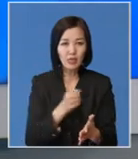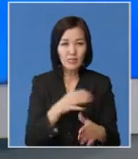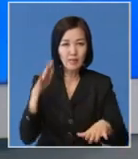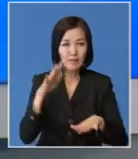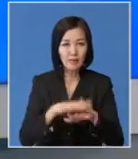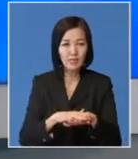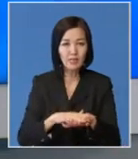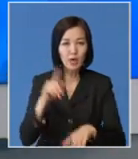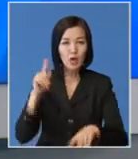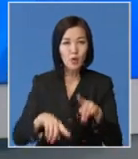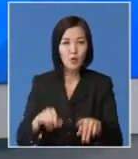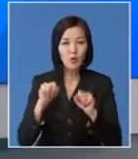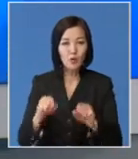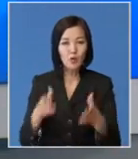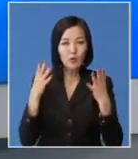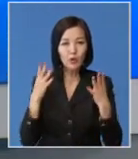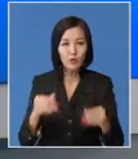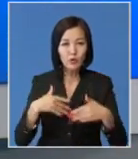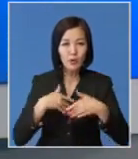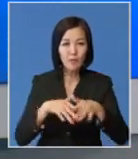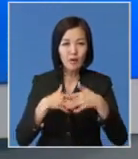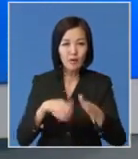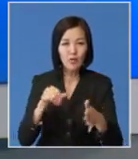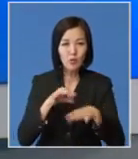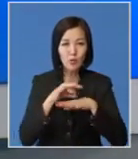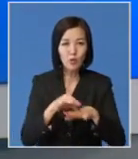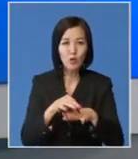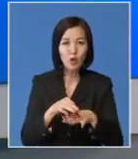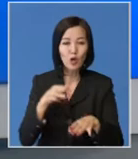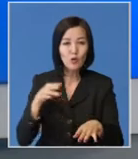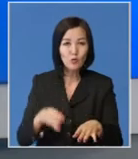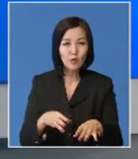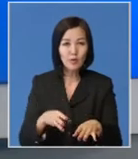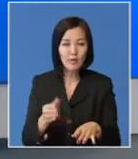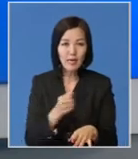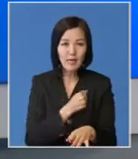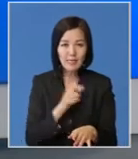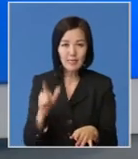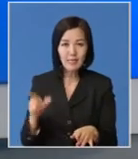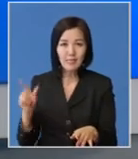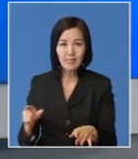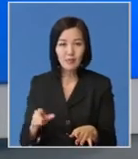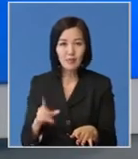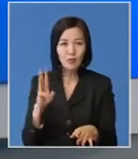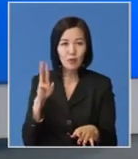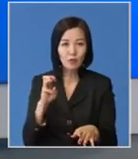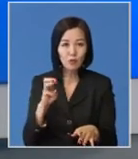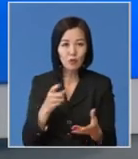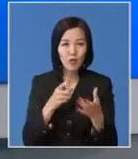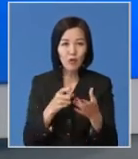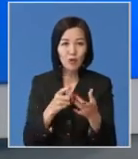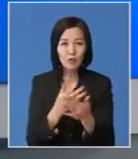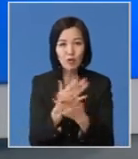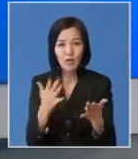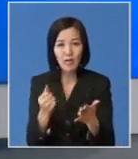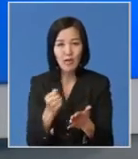күніне орай жауынгерлік парад өтті. Әскери шеруге қатысқан 3000-ға тарта әскери қызметкер, 300-ден аса қару-жарақ пен әскери техника, 40